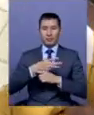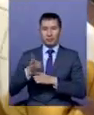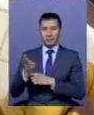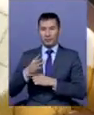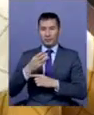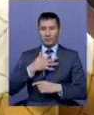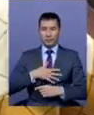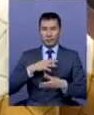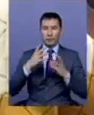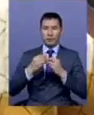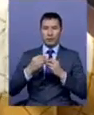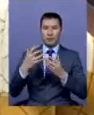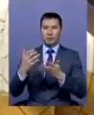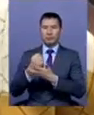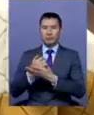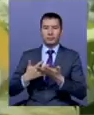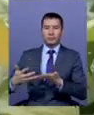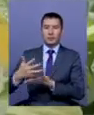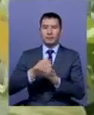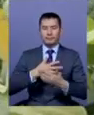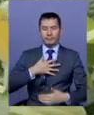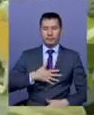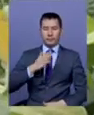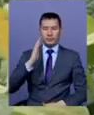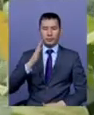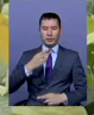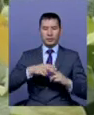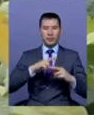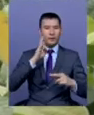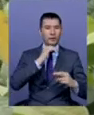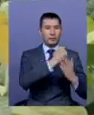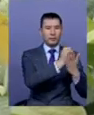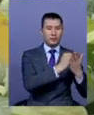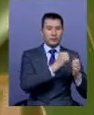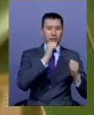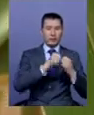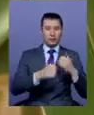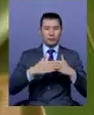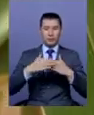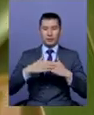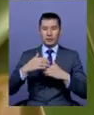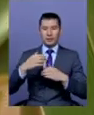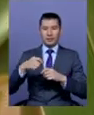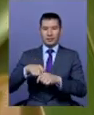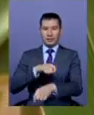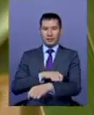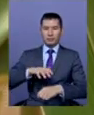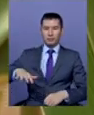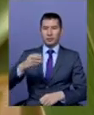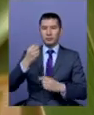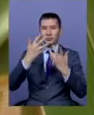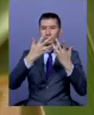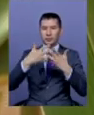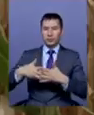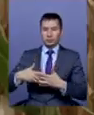Шаруа қожалығының басшысы тіршілік нәрін тікелей Бартоғай су қоймасынан алғандықтан әр текше метріне 33 тиын төлейді. Бірақ орта жолдан ауыл